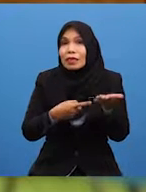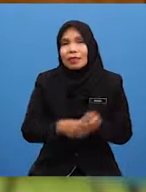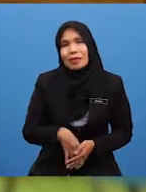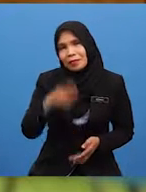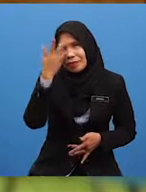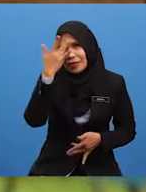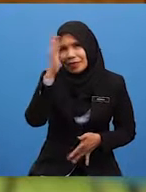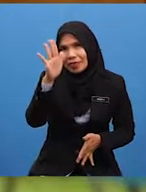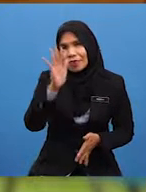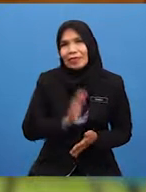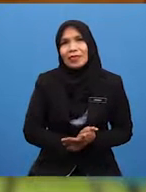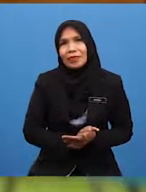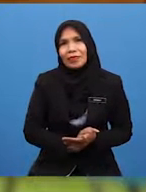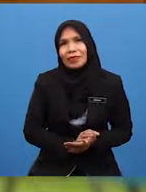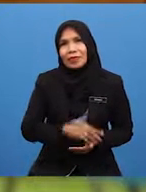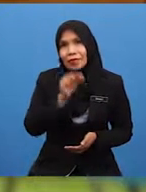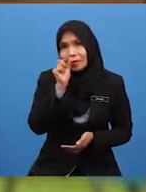Pandai. Titik